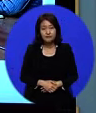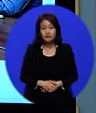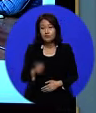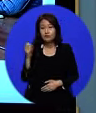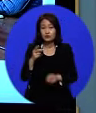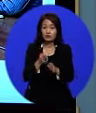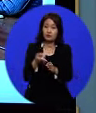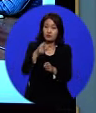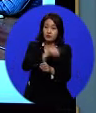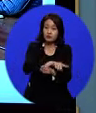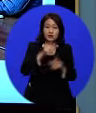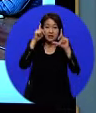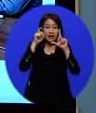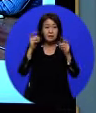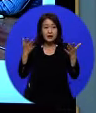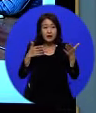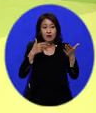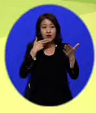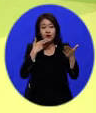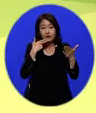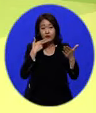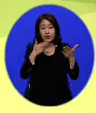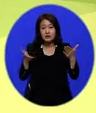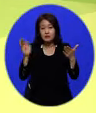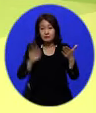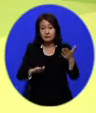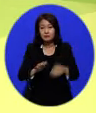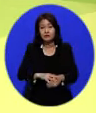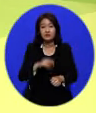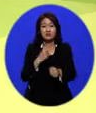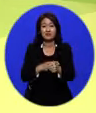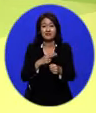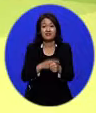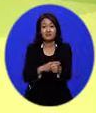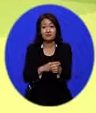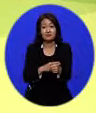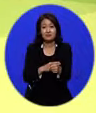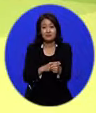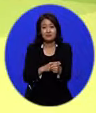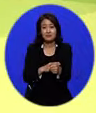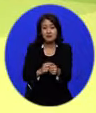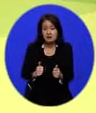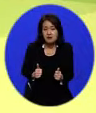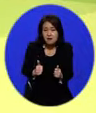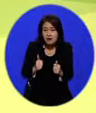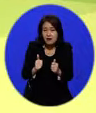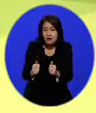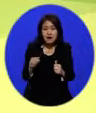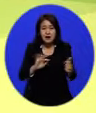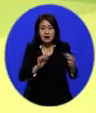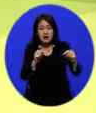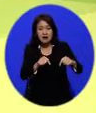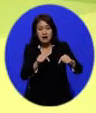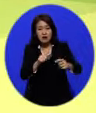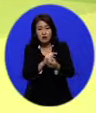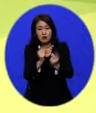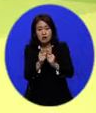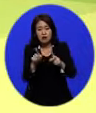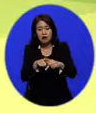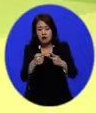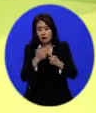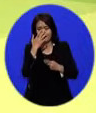그리고 그 옆에는 여기 사진에 나와 있지 않지만 스승이 계세요. 열심히 토론하다 서로